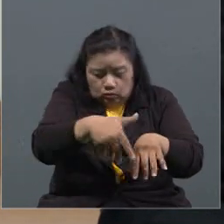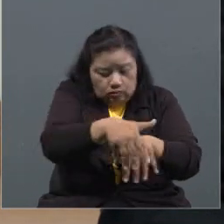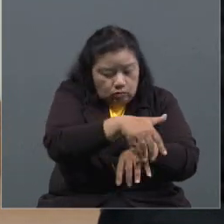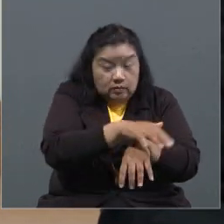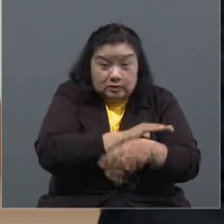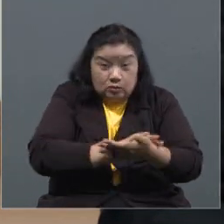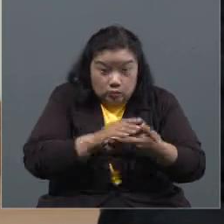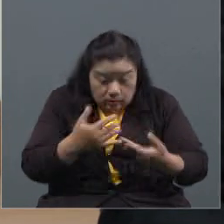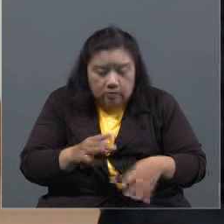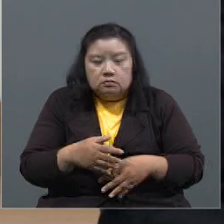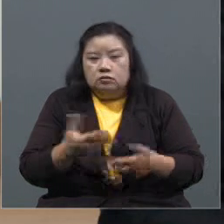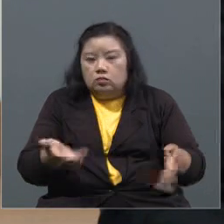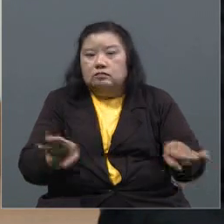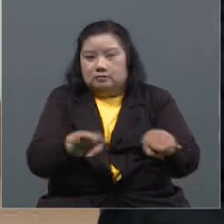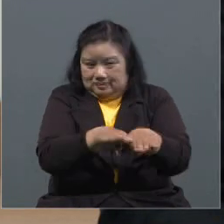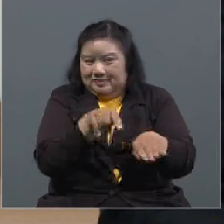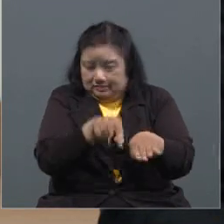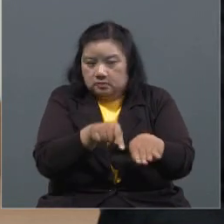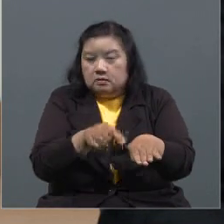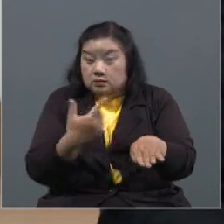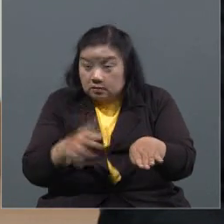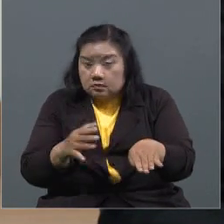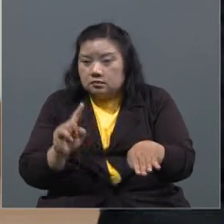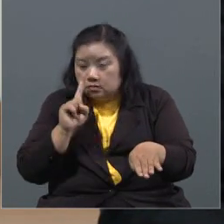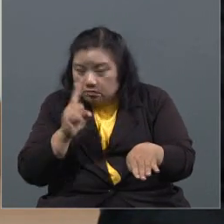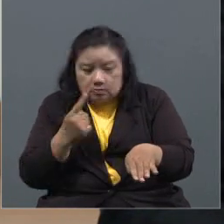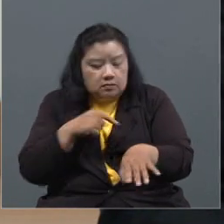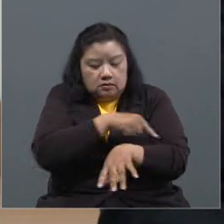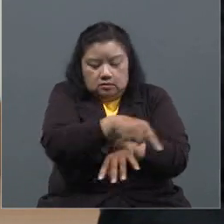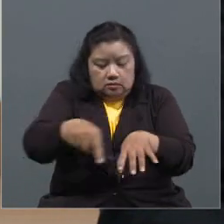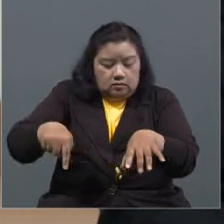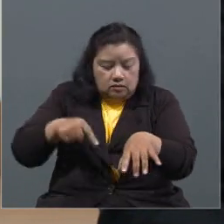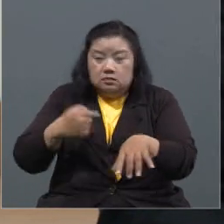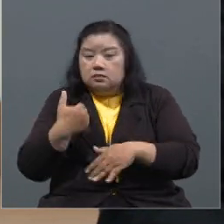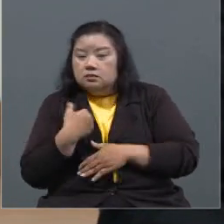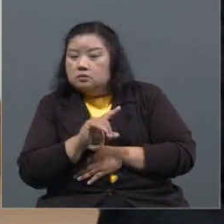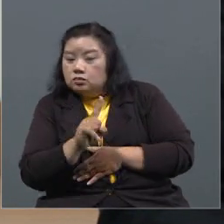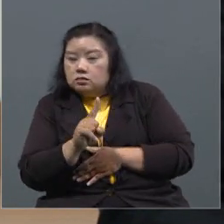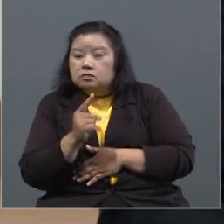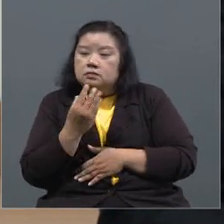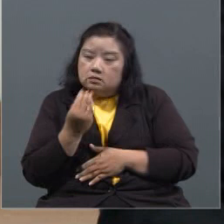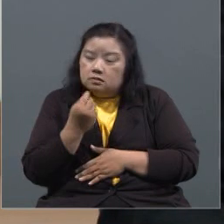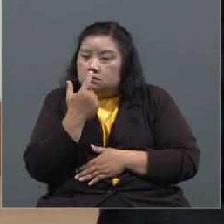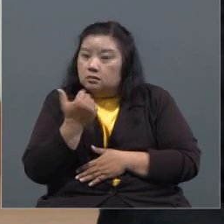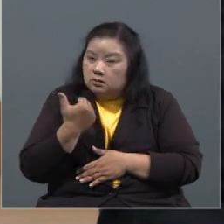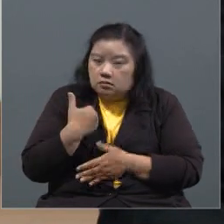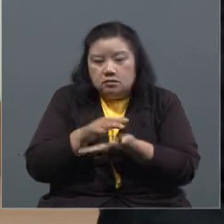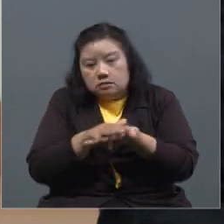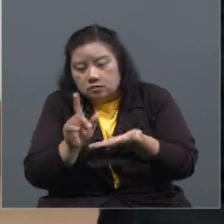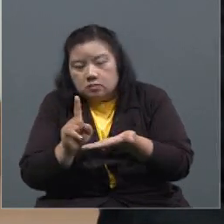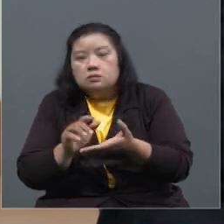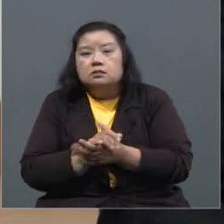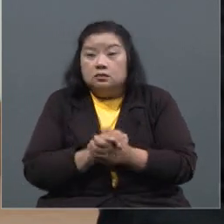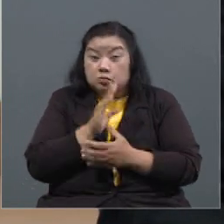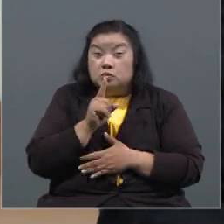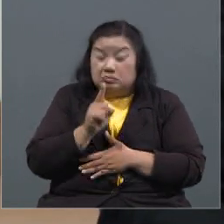ดบ่อและเมื่อปิดบ่อแล้วก็จะตรวจสอบโดยรอบของบ่ออีกครั้งหนึ่งนะครับว่ามันมีความเรียบร้อยอย่างไรนะครับถ้าพบ